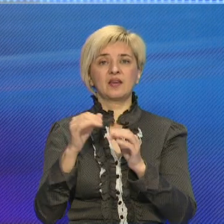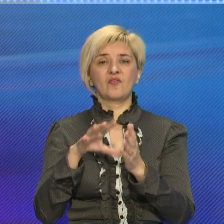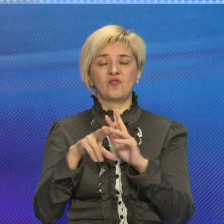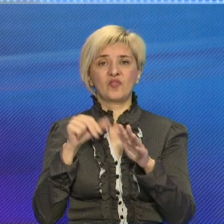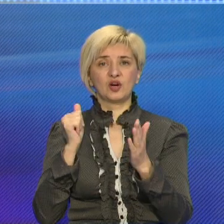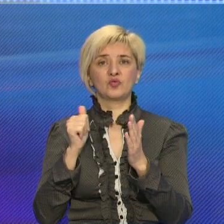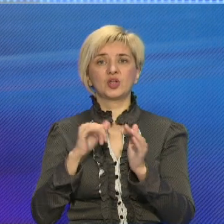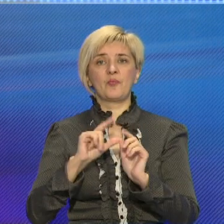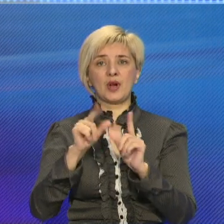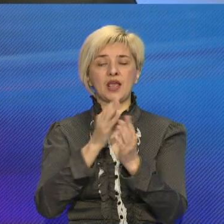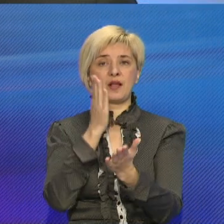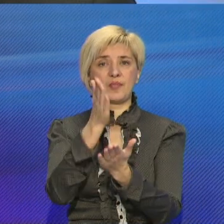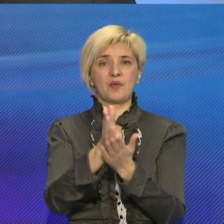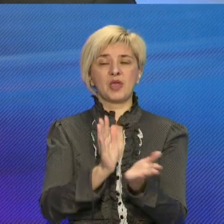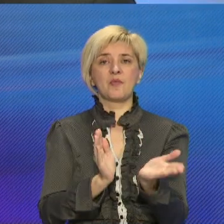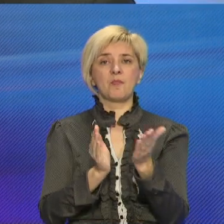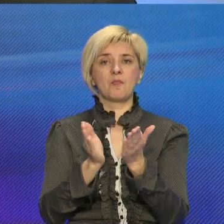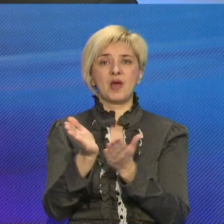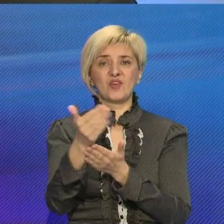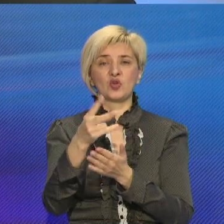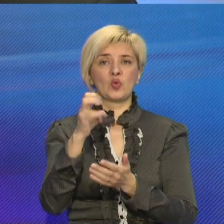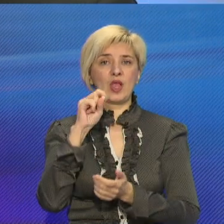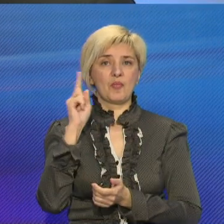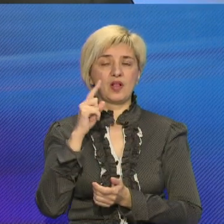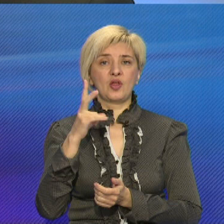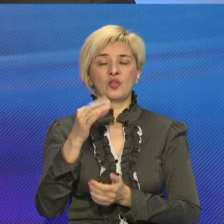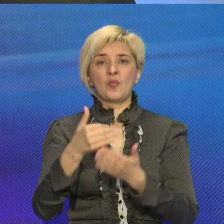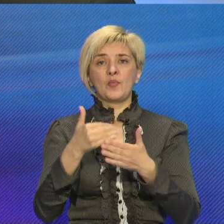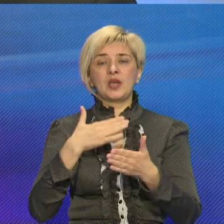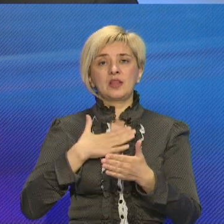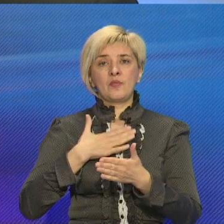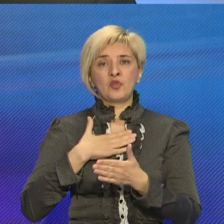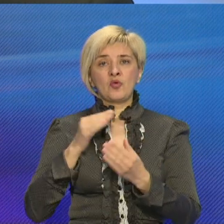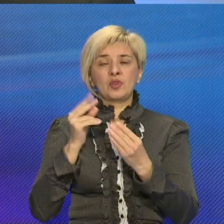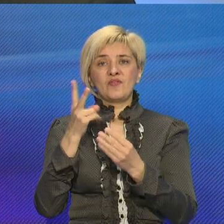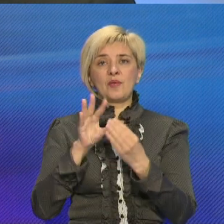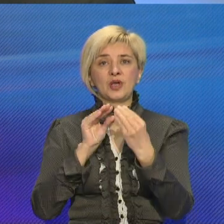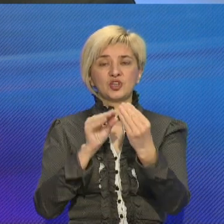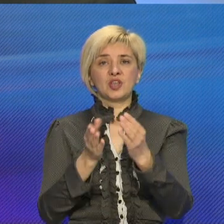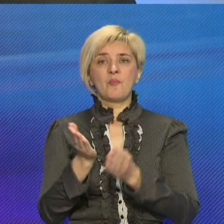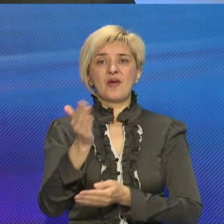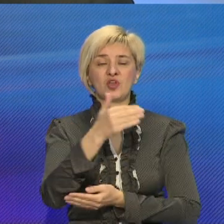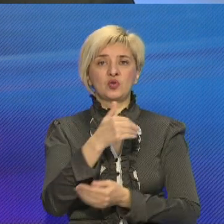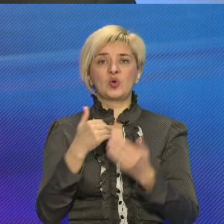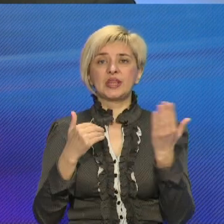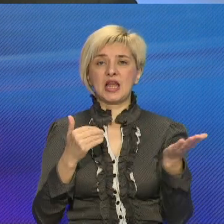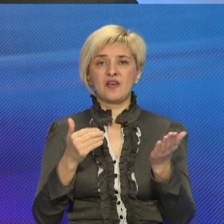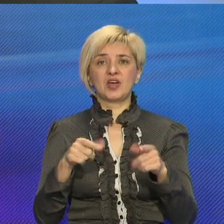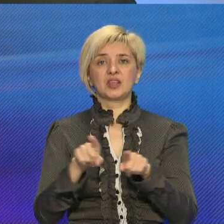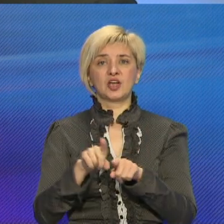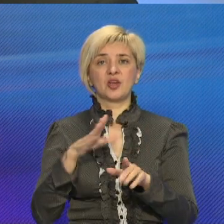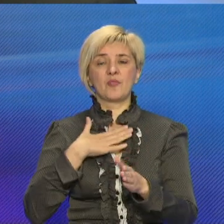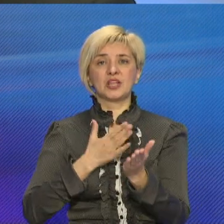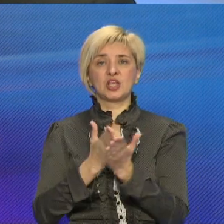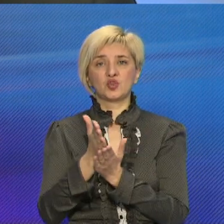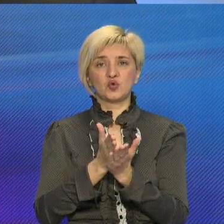на Молодежную. Но передо мной две машины, как ни в чем не бывало, повернули налево, и за мной одна. То же самое, мы на служебной машине